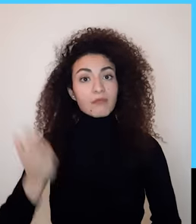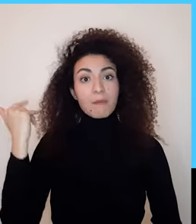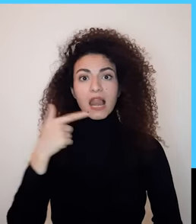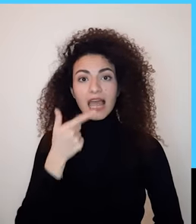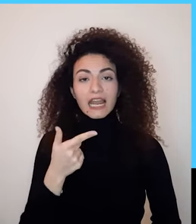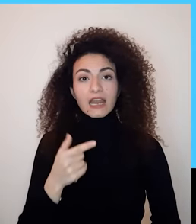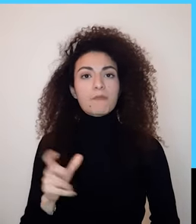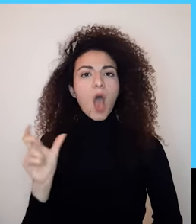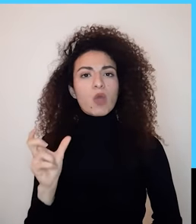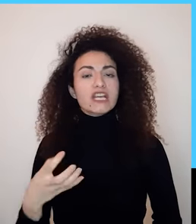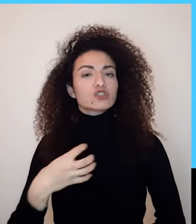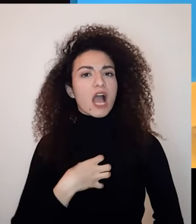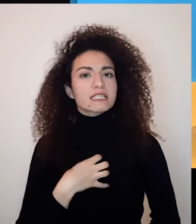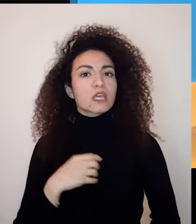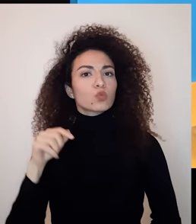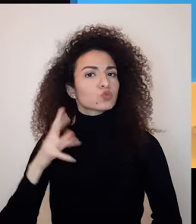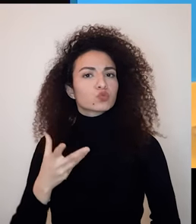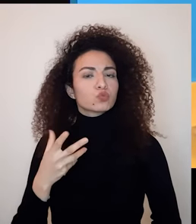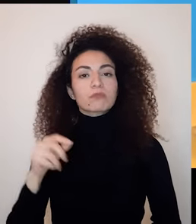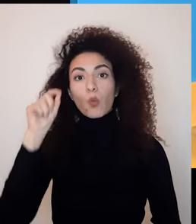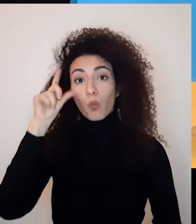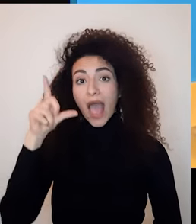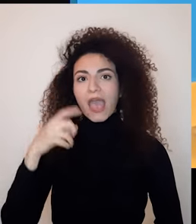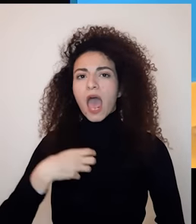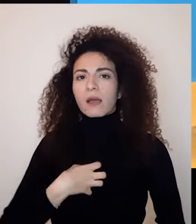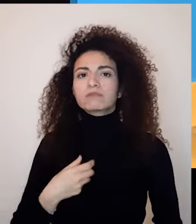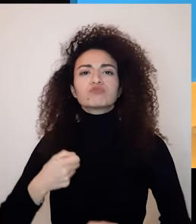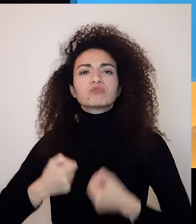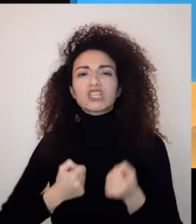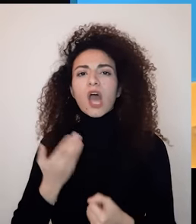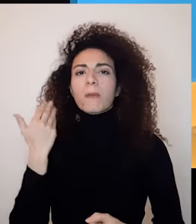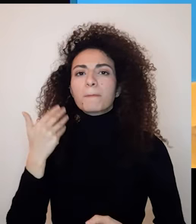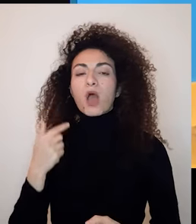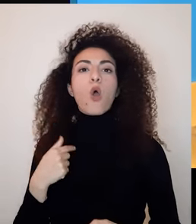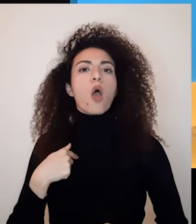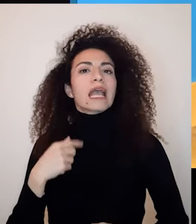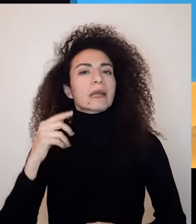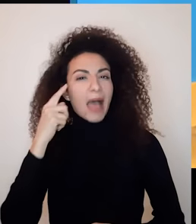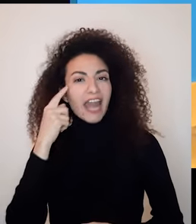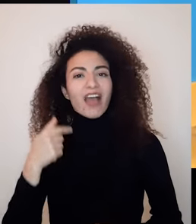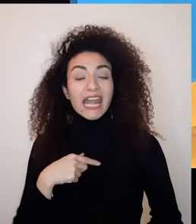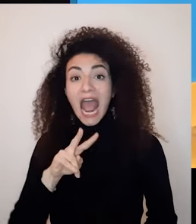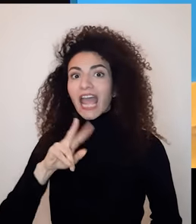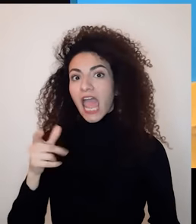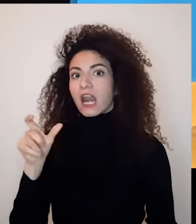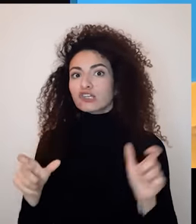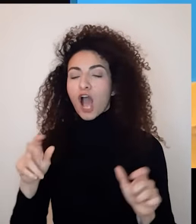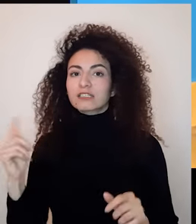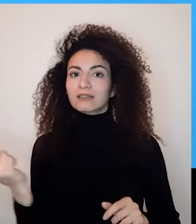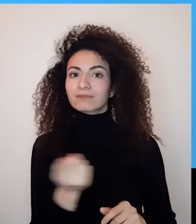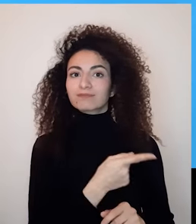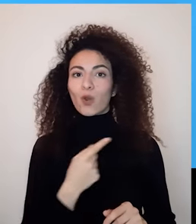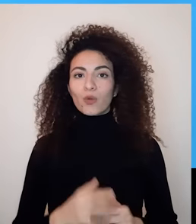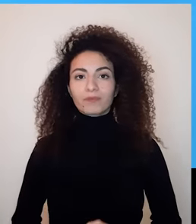مثل ما ذكرنا سابقاً، الهوية الشخصية هي الوعي الناتج عن تجربة شخصية بتسمح لنا نشعر بفرادتنا يلي بتميزنا عن